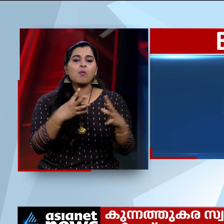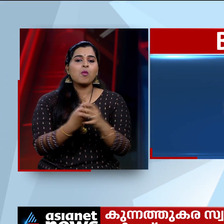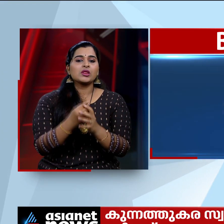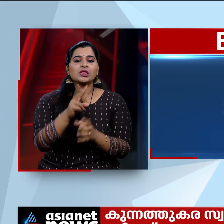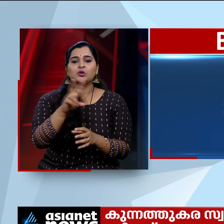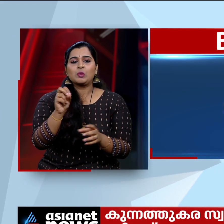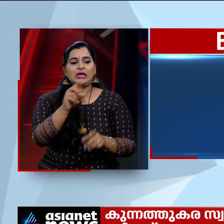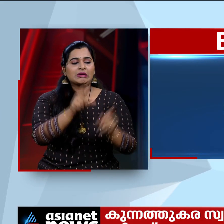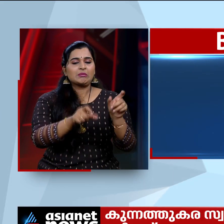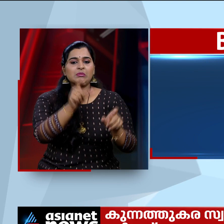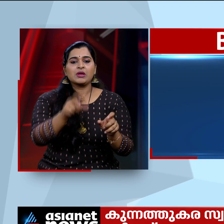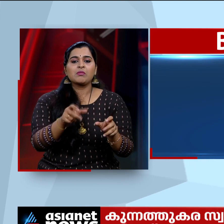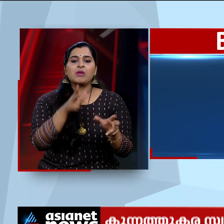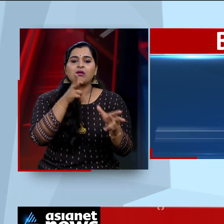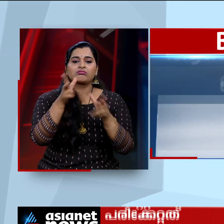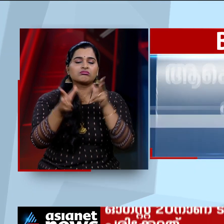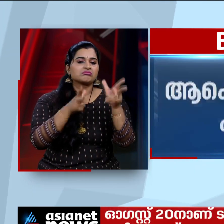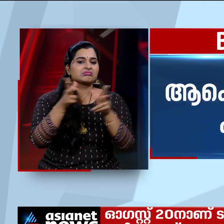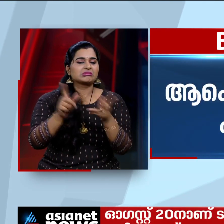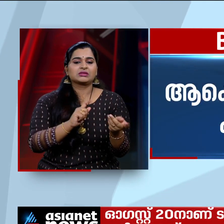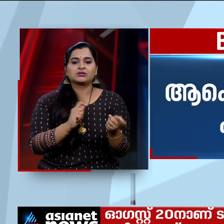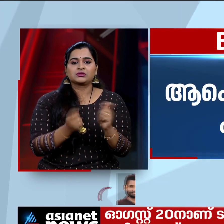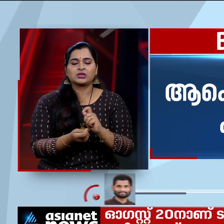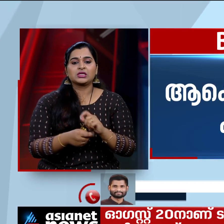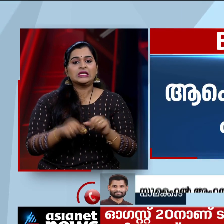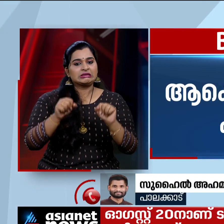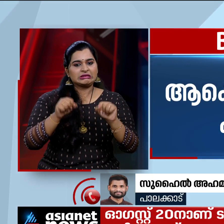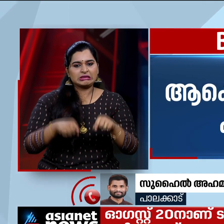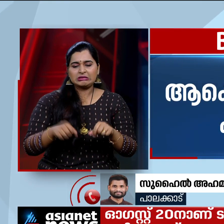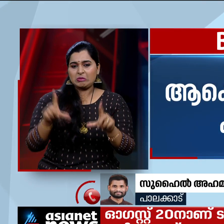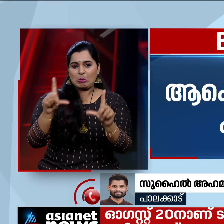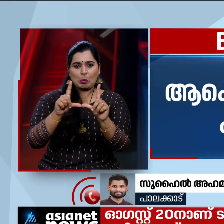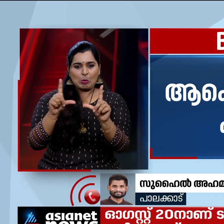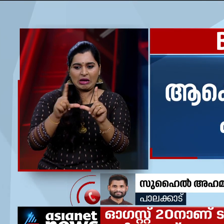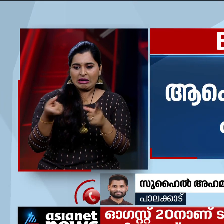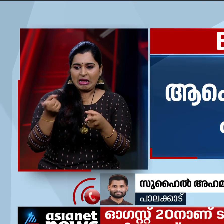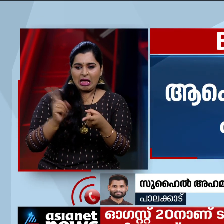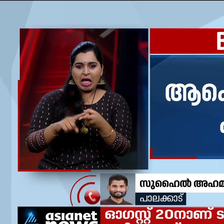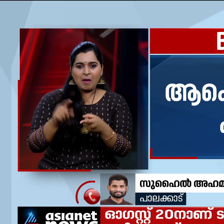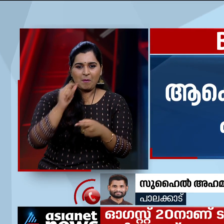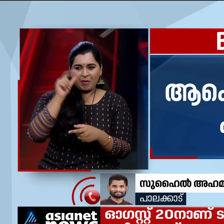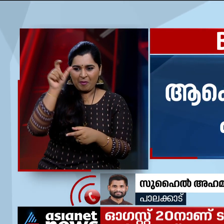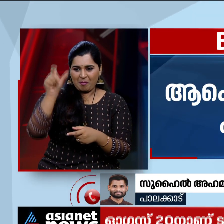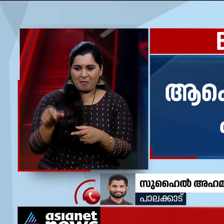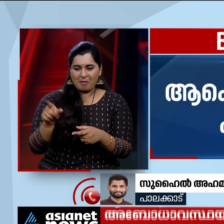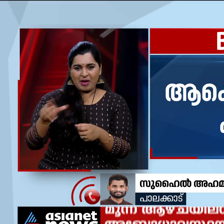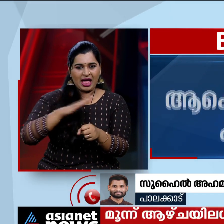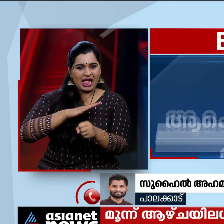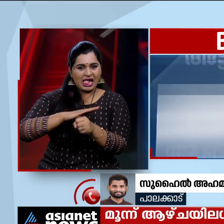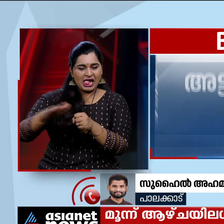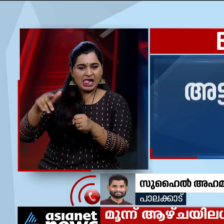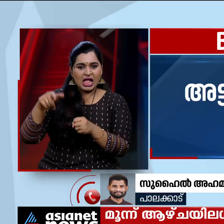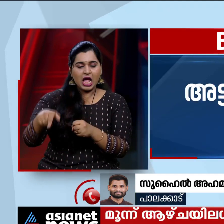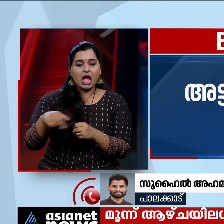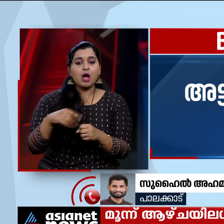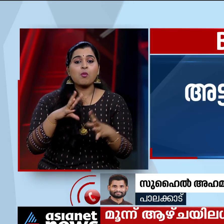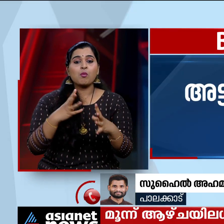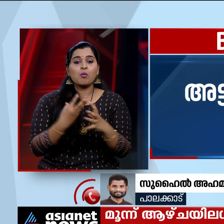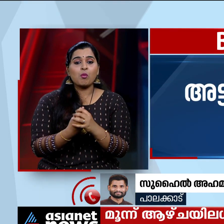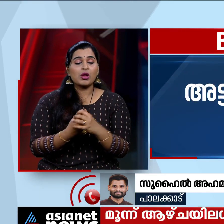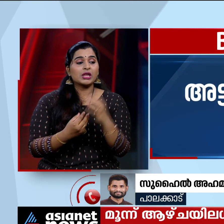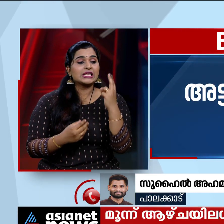വിവരങ്ങൾ. അതേ പ്രജില, അട്ടപ്പാടി മധു കൊലക്കേസിൽ കൂറുമാറ്റം തുടരുന്നു. കൂറുമാറിയ സാക്ഷികളുടെ എണ്ണം 20